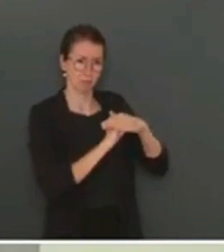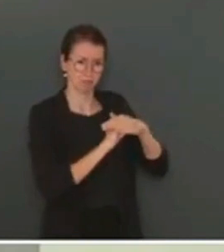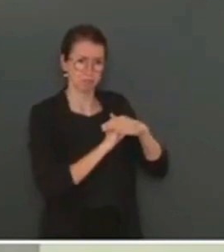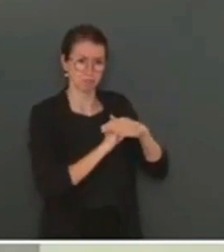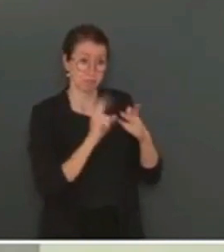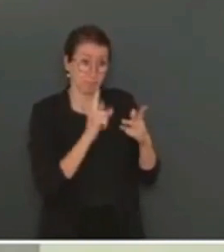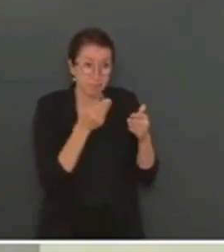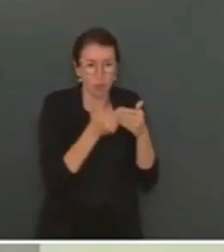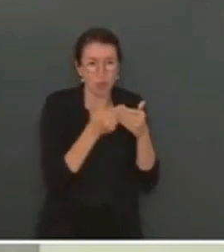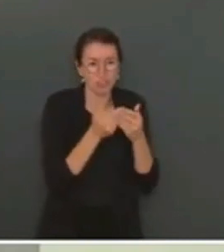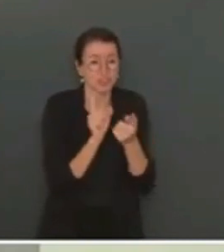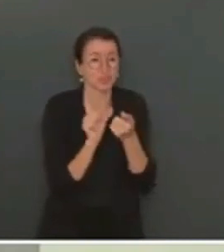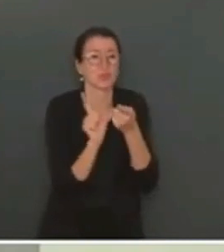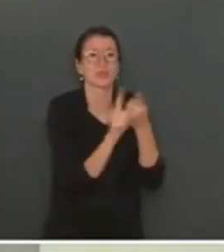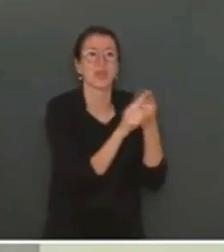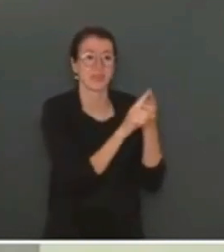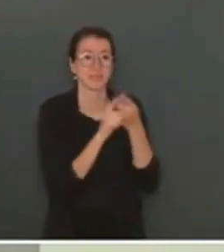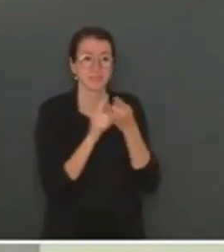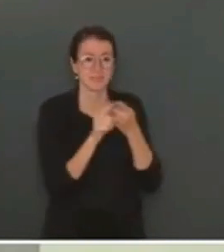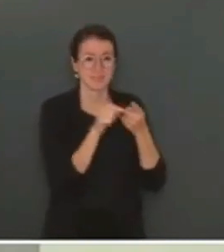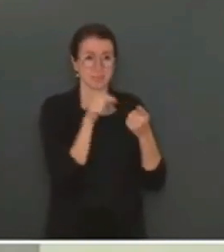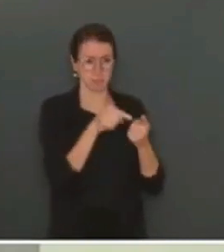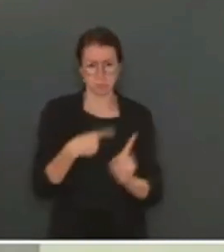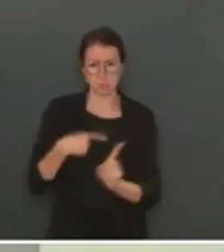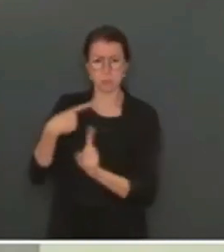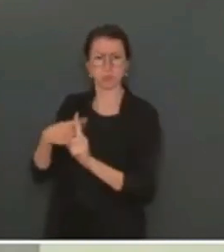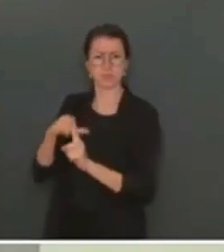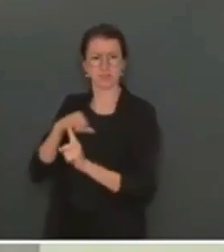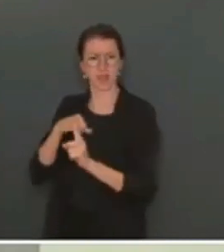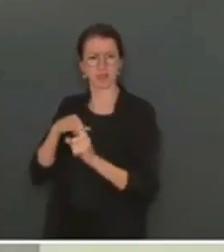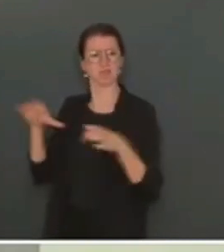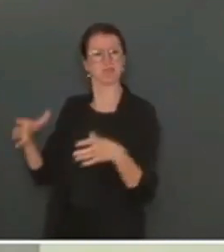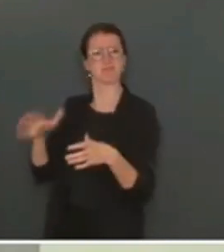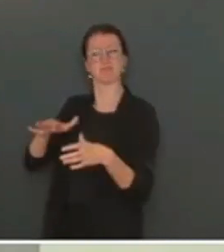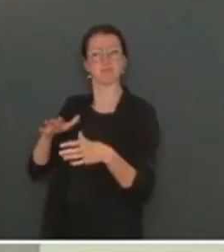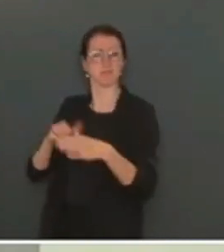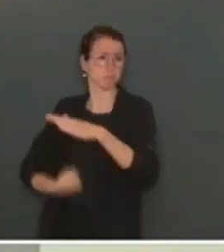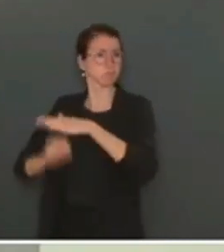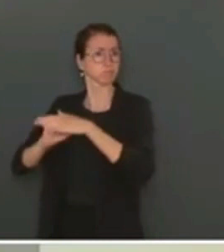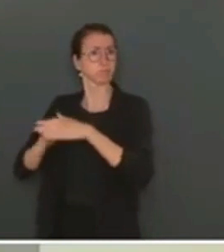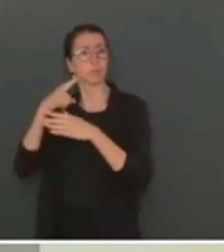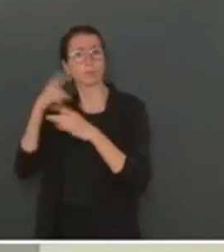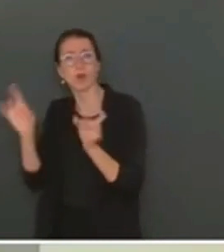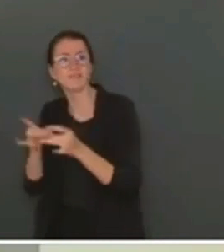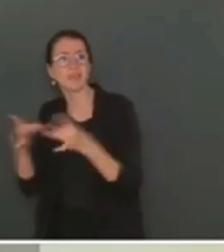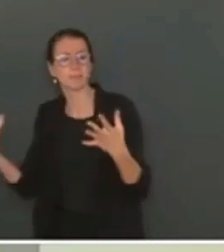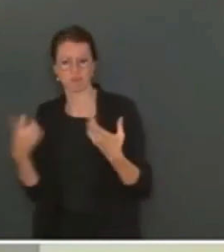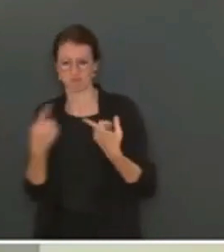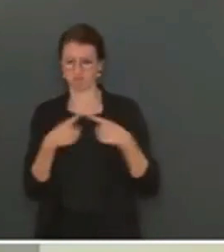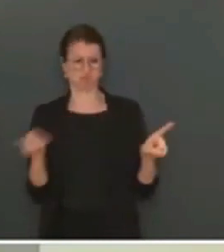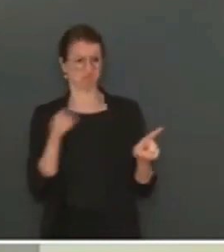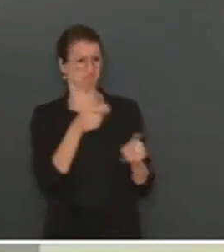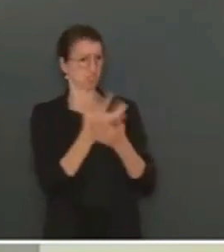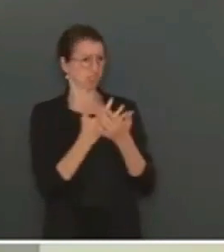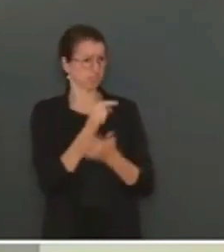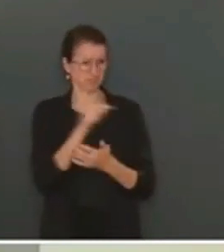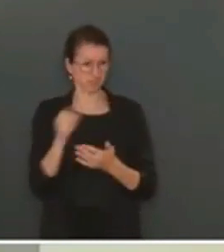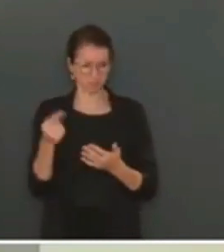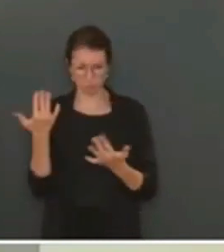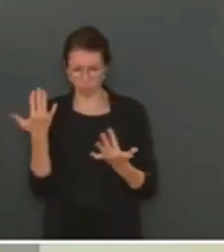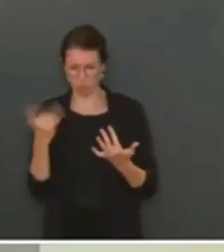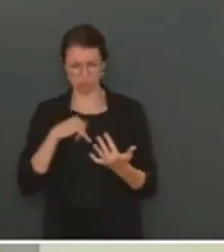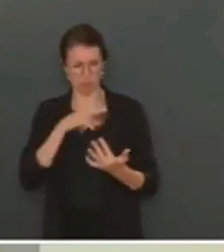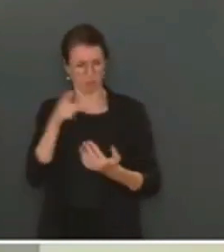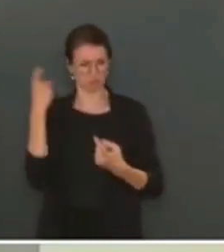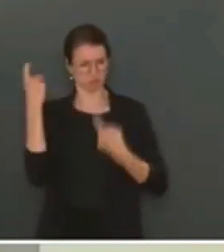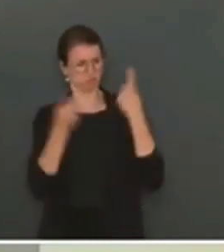sociaux en général, et se autoriser dans de tels événements. Alors, je rappelle effectivement qu'il faut distinguer les deux,